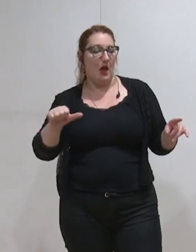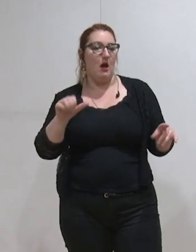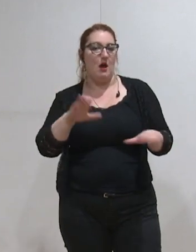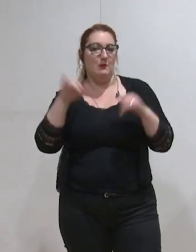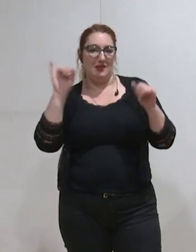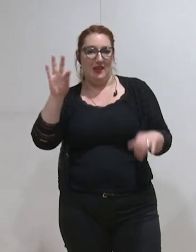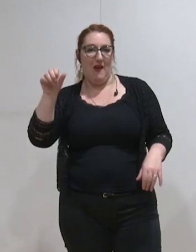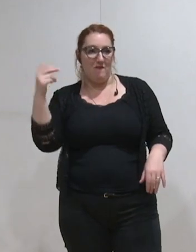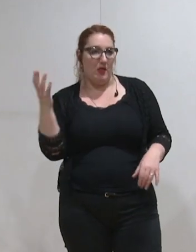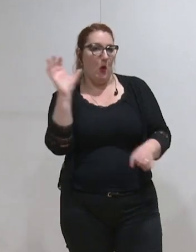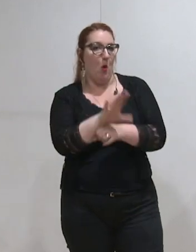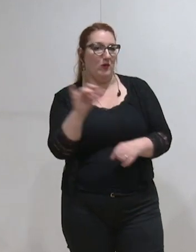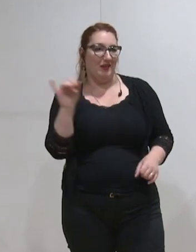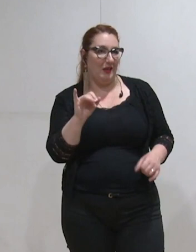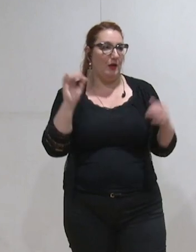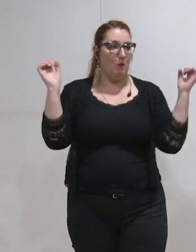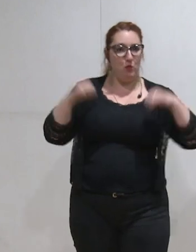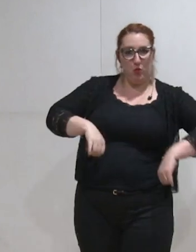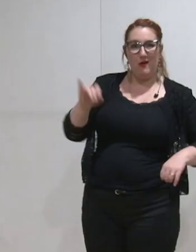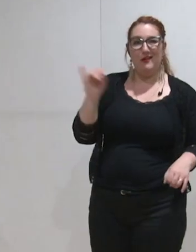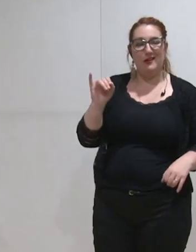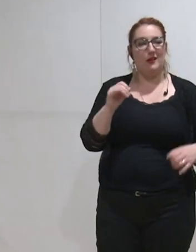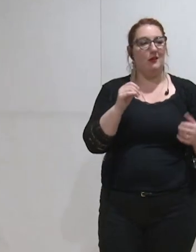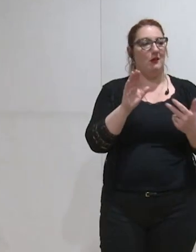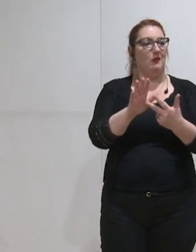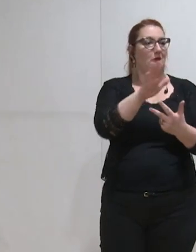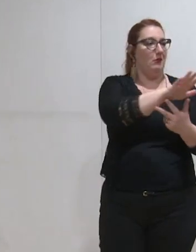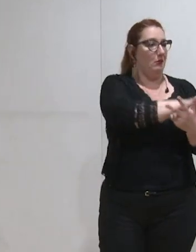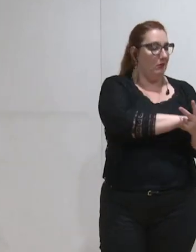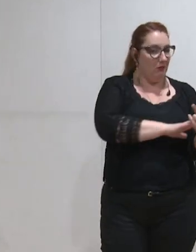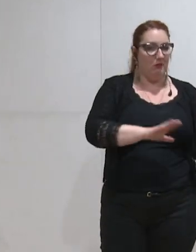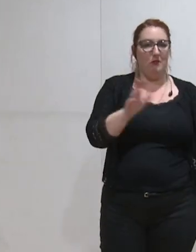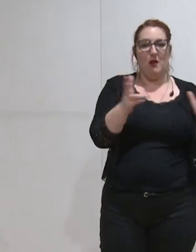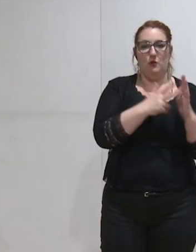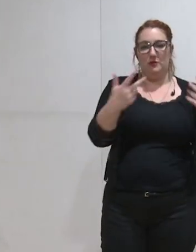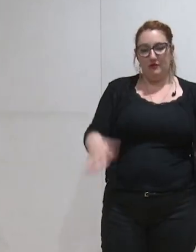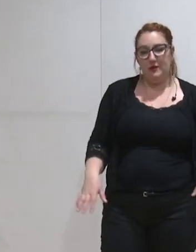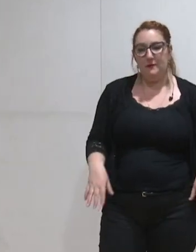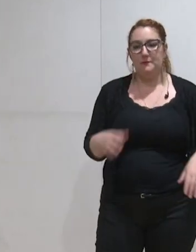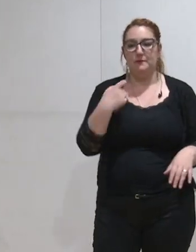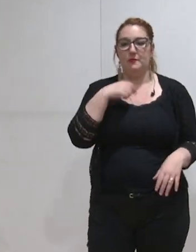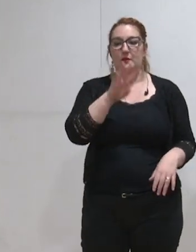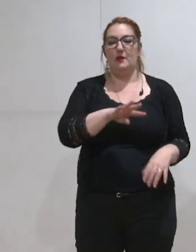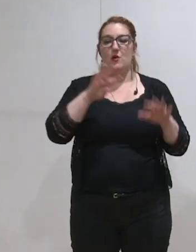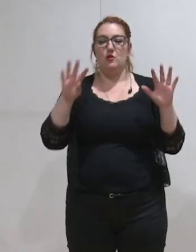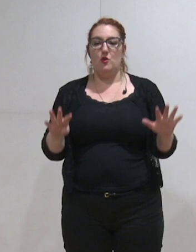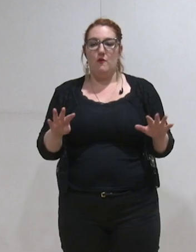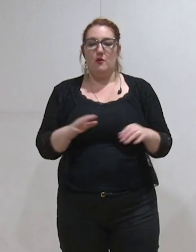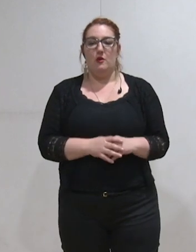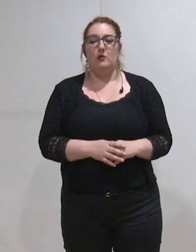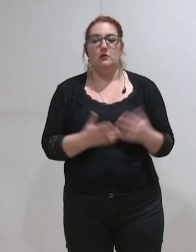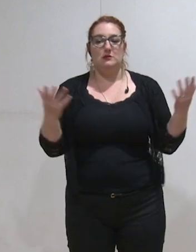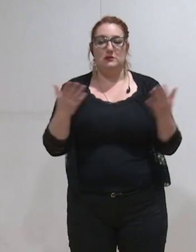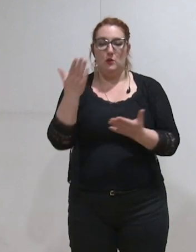National qui est contre qui est pour les trois autres groupes délibération adopté la 49 c'est des